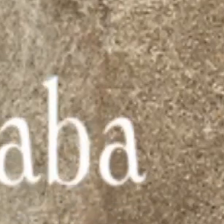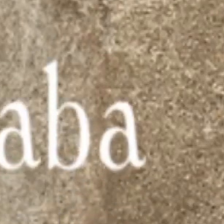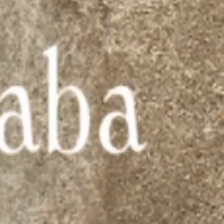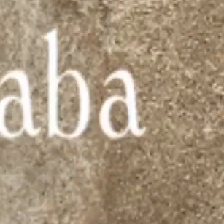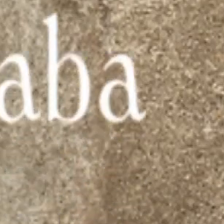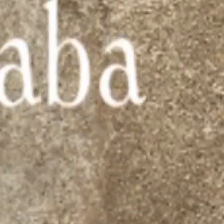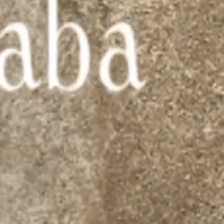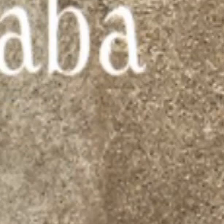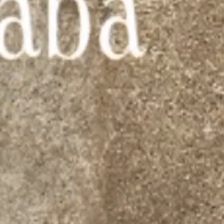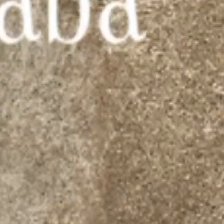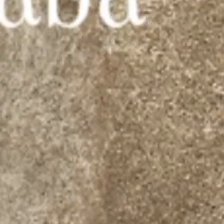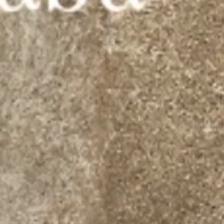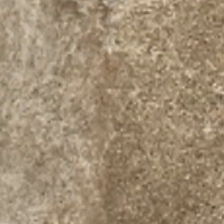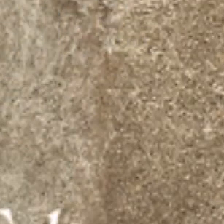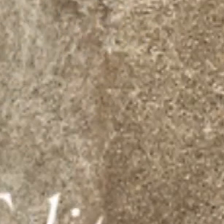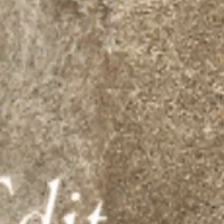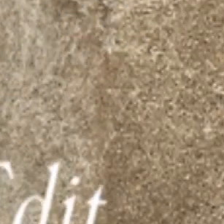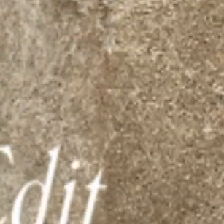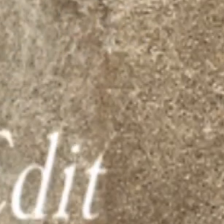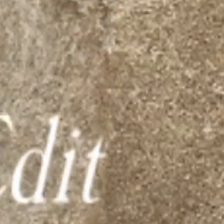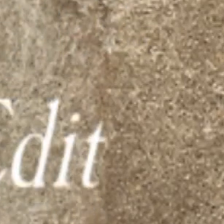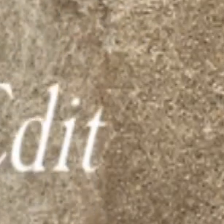apona shikanyanza